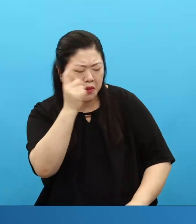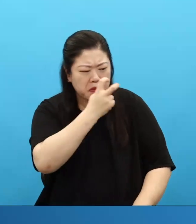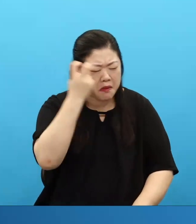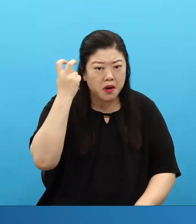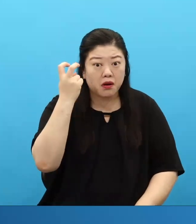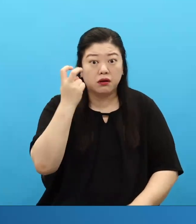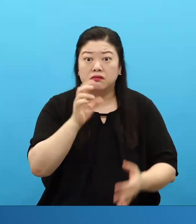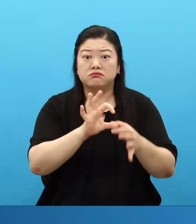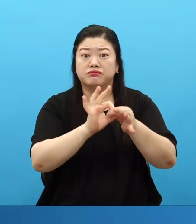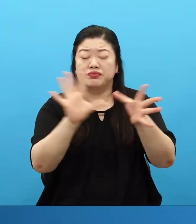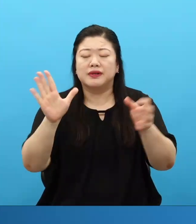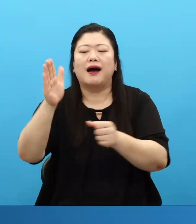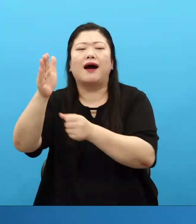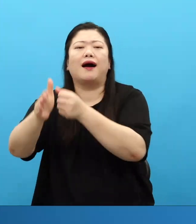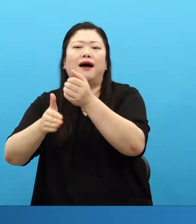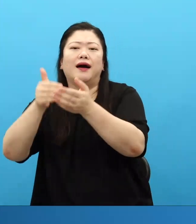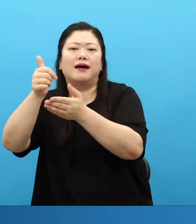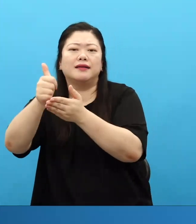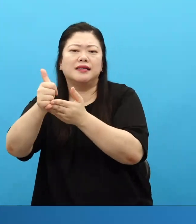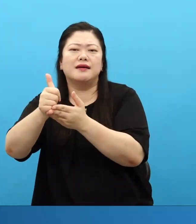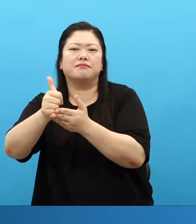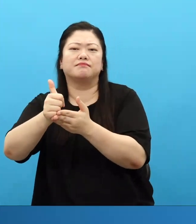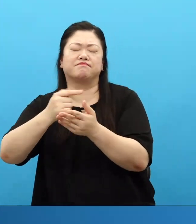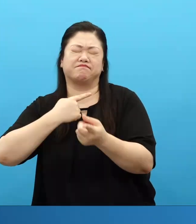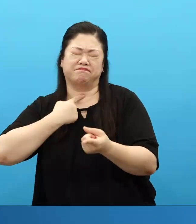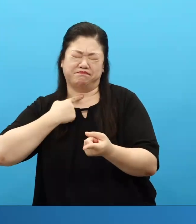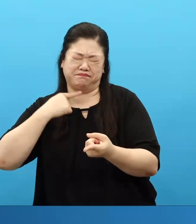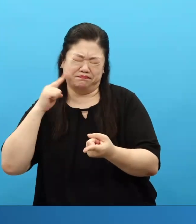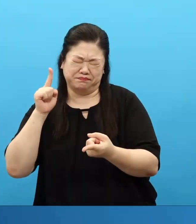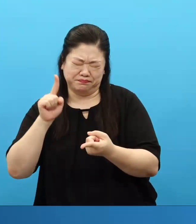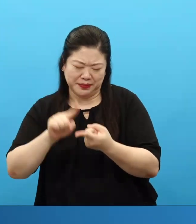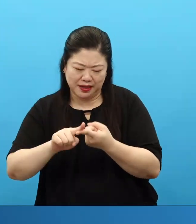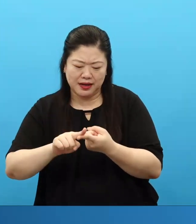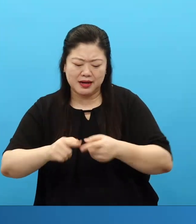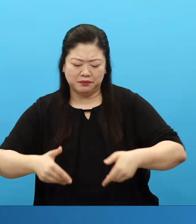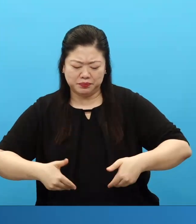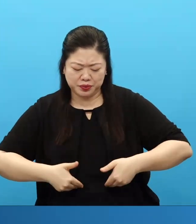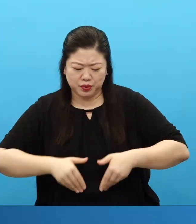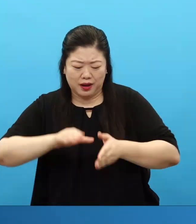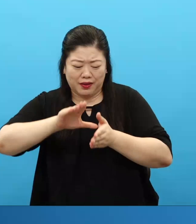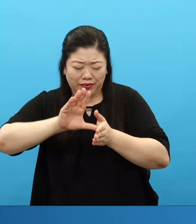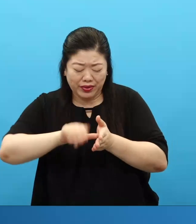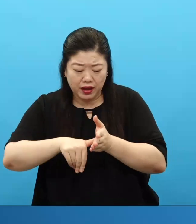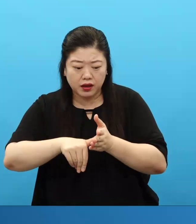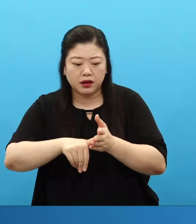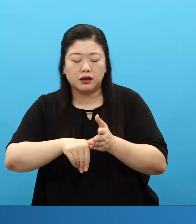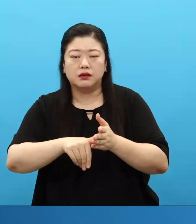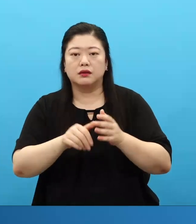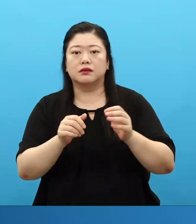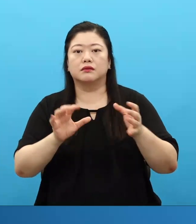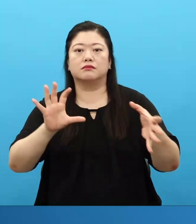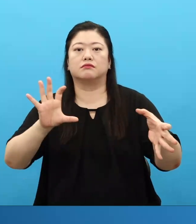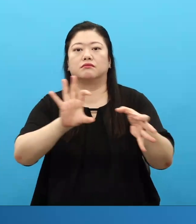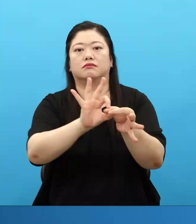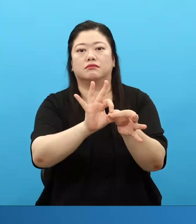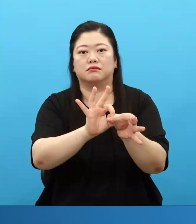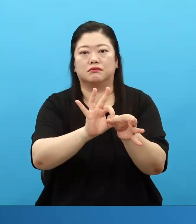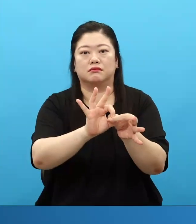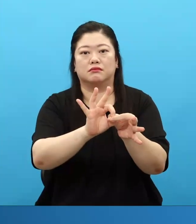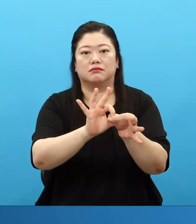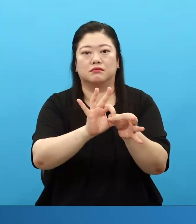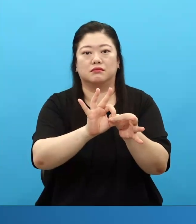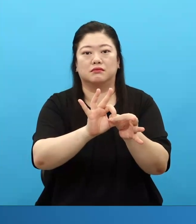Priscilla, they weren't great because they did great things, but they were really in the place where God needed them to be. 이때 하나님이 영세전에 숨겨둔